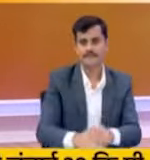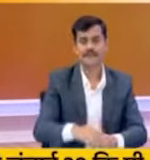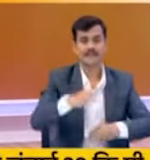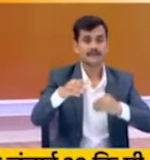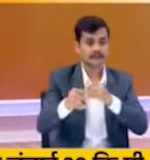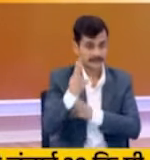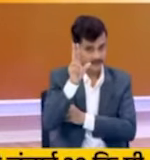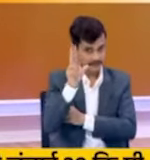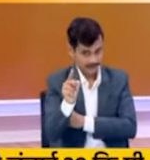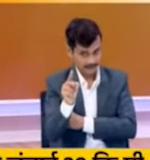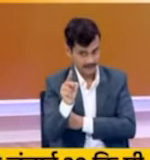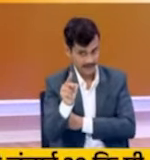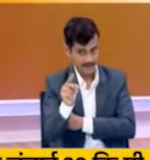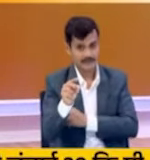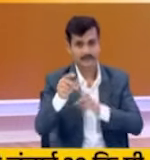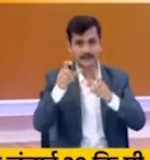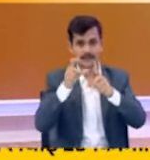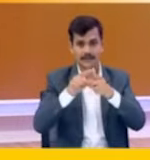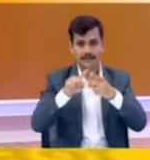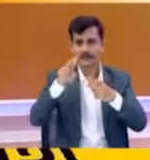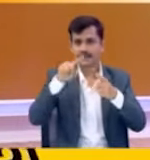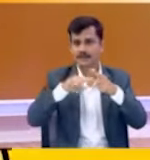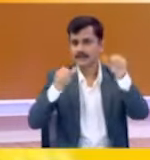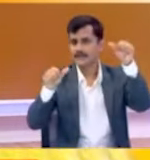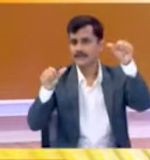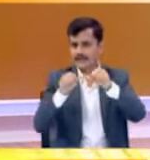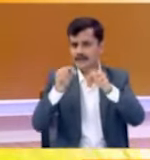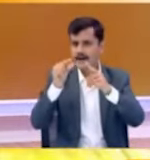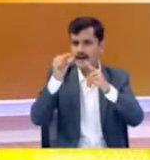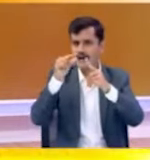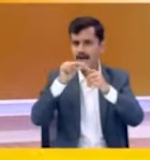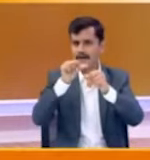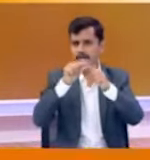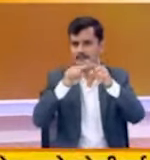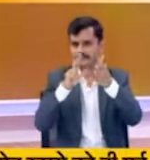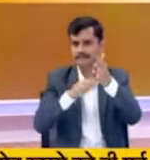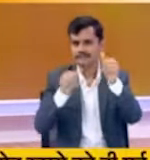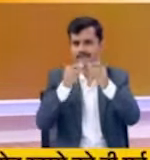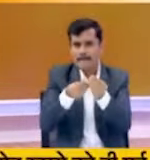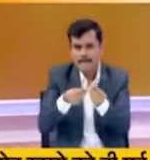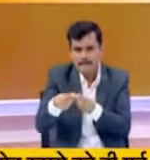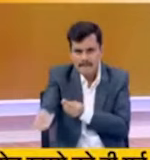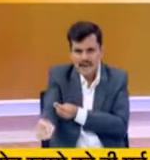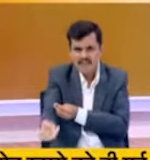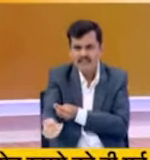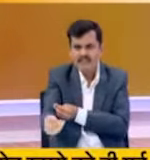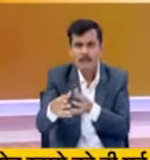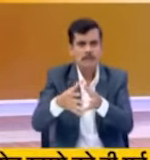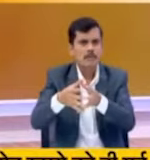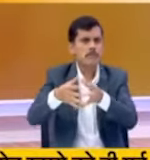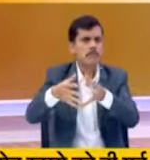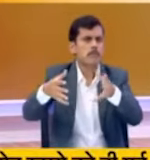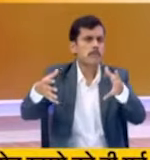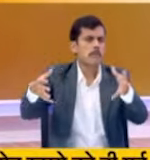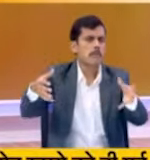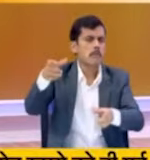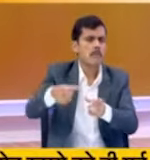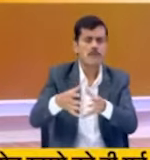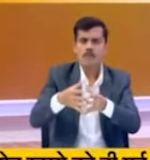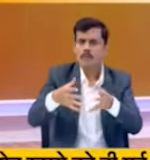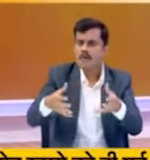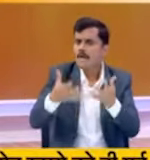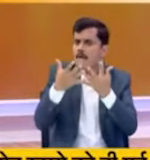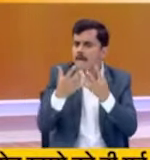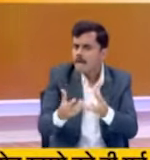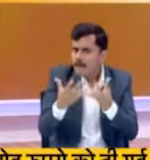इसी तरह से बेहता जो कि पटना के पास में है पटना एयरपोर्ट की बहुत रैपिड ग्रोथ हो रही है डिमांड लगातार बढ़